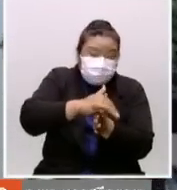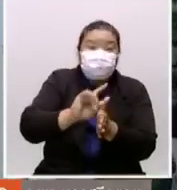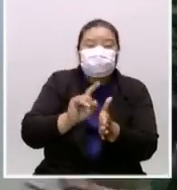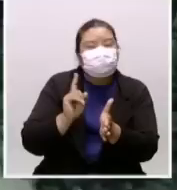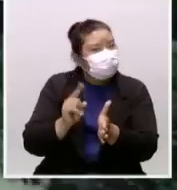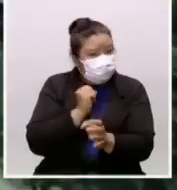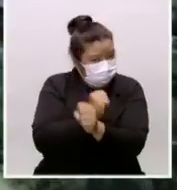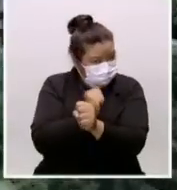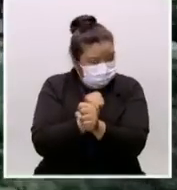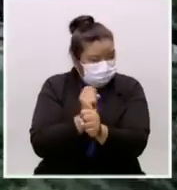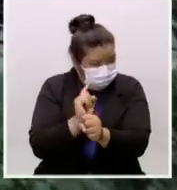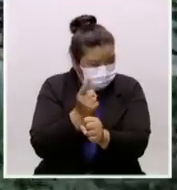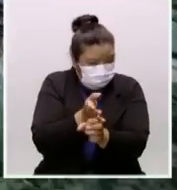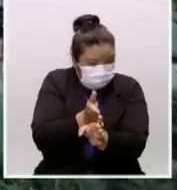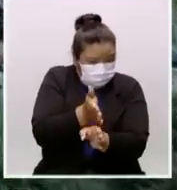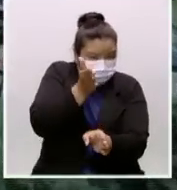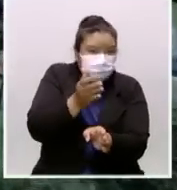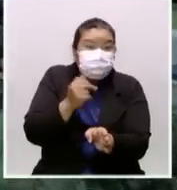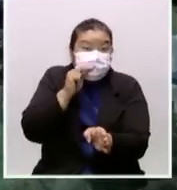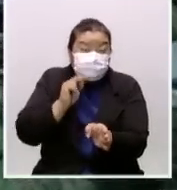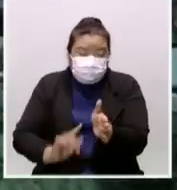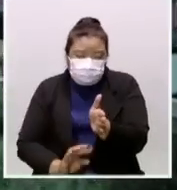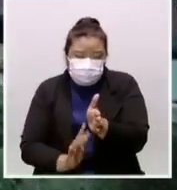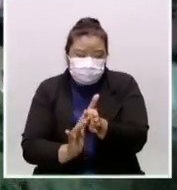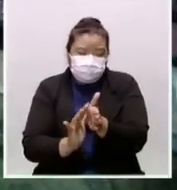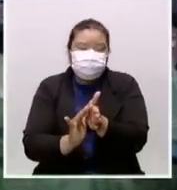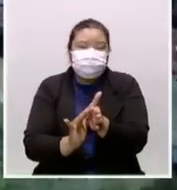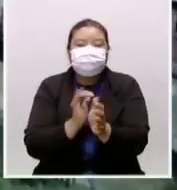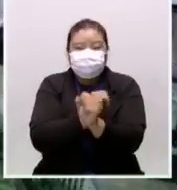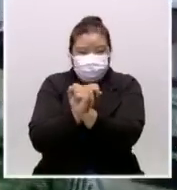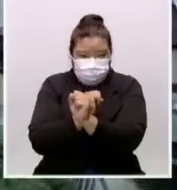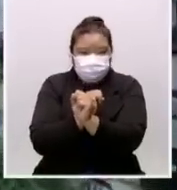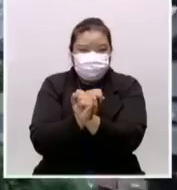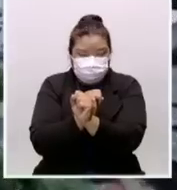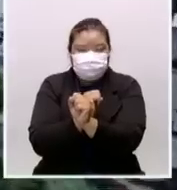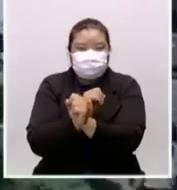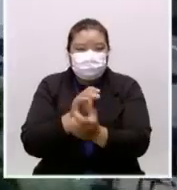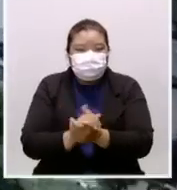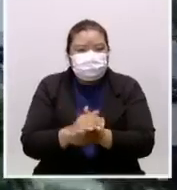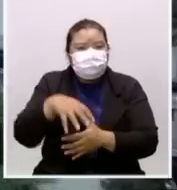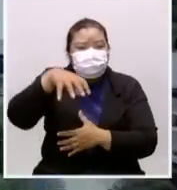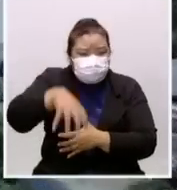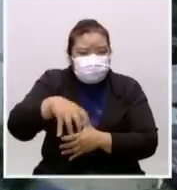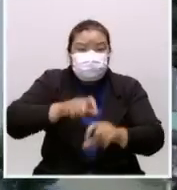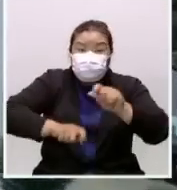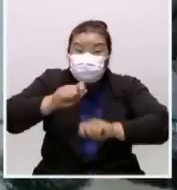รียมเสริมแนวกั้นเพราะว่าระดับน้ำยังคงเพิ่มสูงขึ้นอย่างต่อเนื่องค่ะ ขณะที่กรมอุตุ